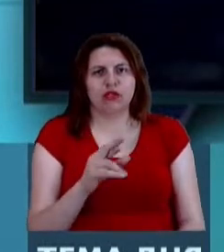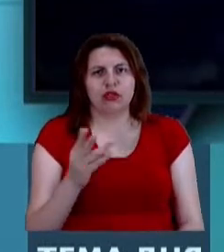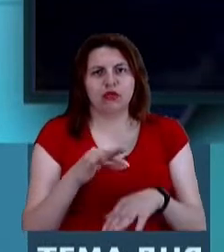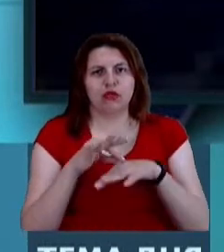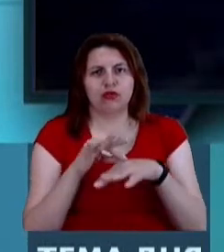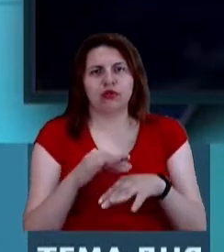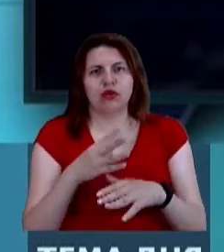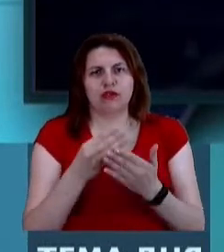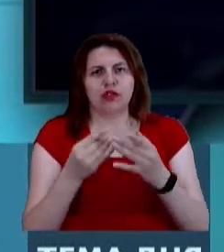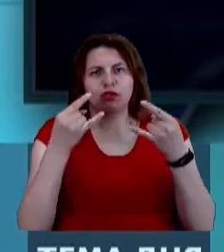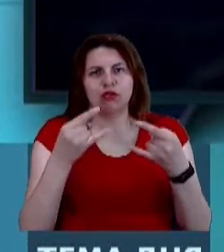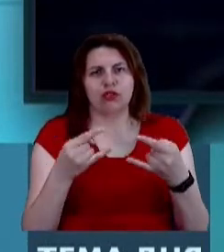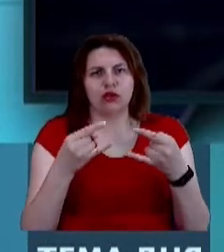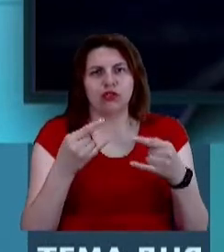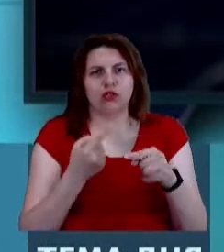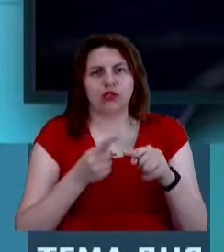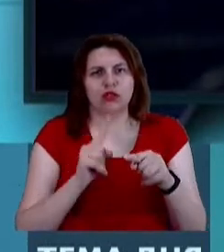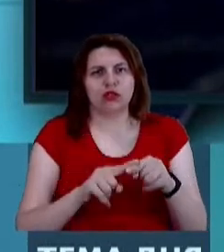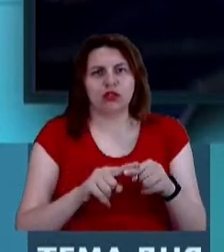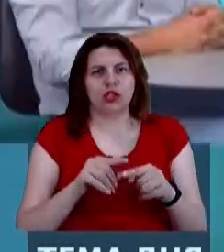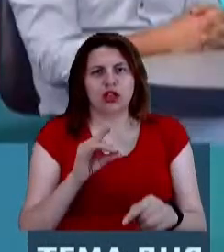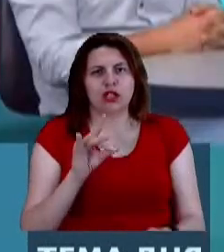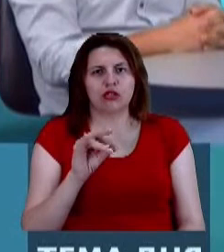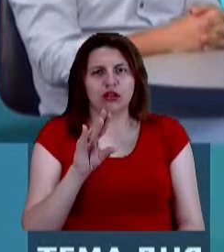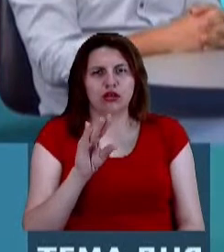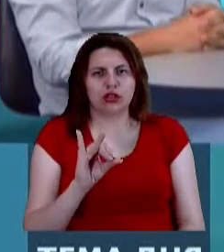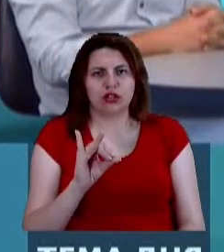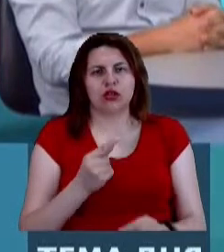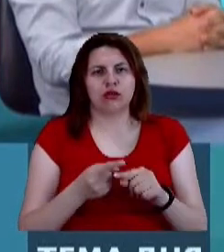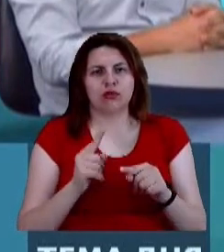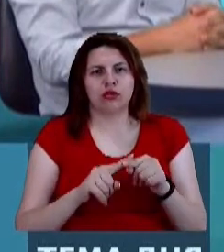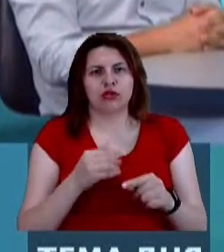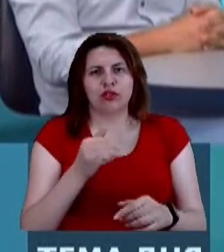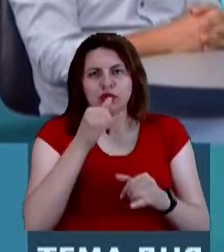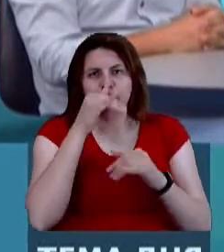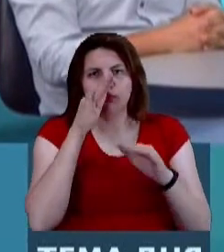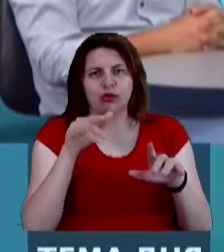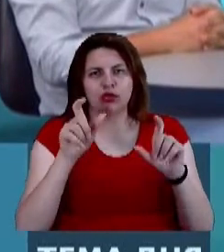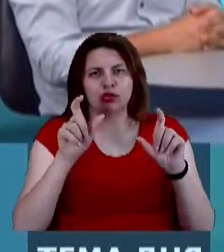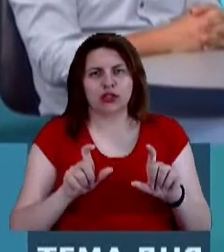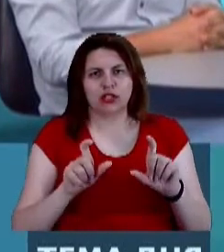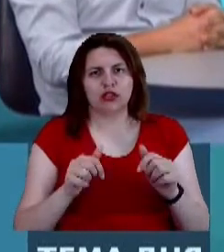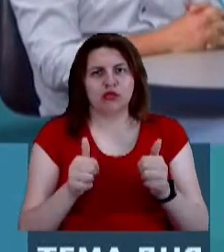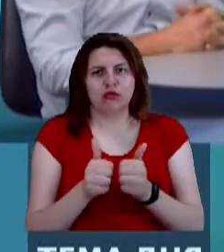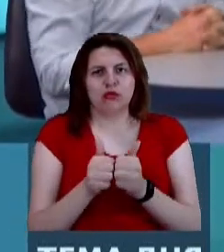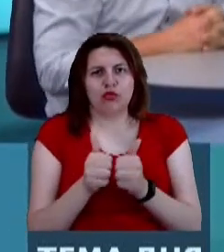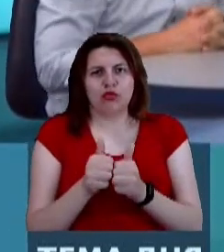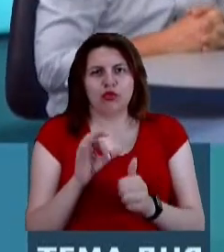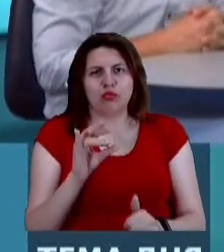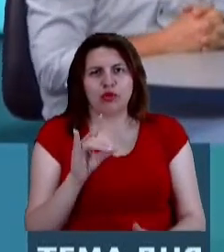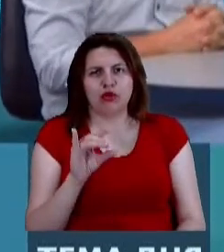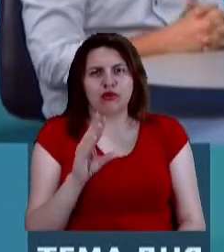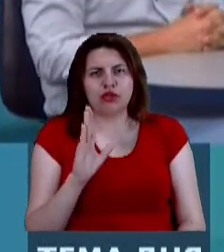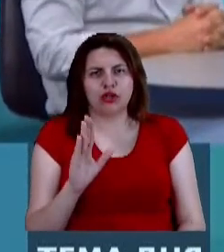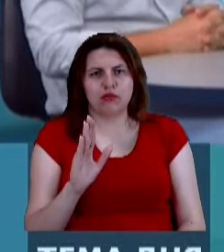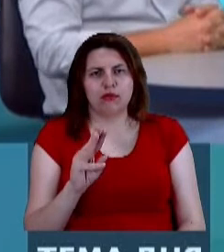каналах ось ці редактори. Тому що ви не можете сидіти поруч з Рабіновичем, вас там все одно